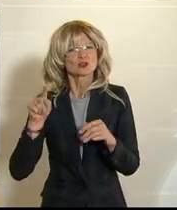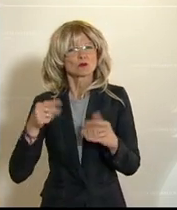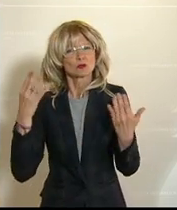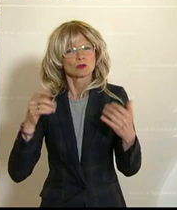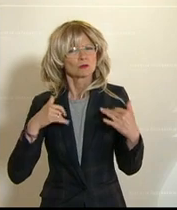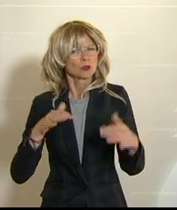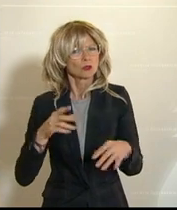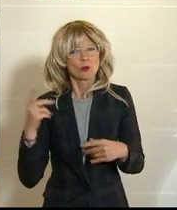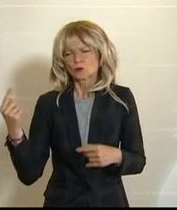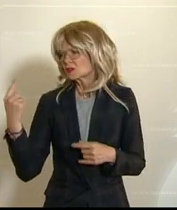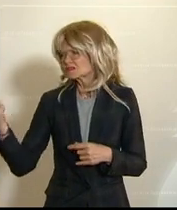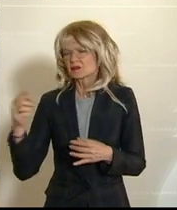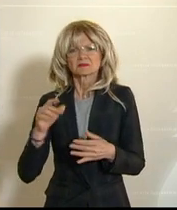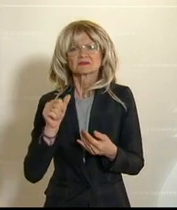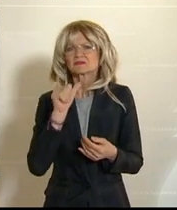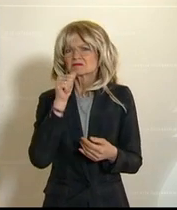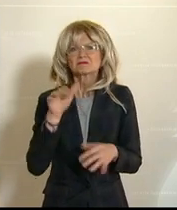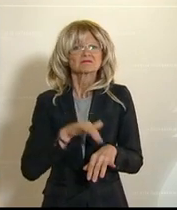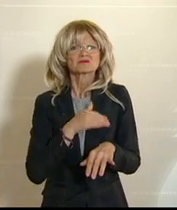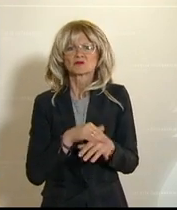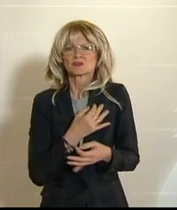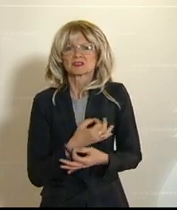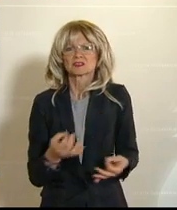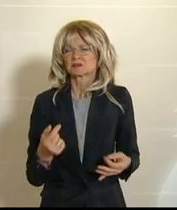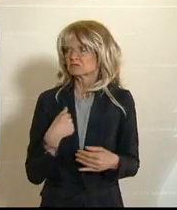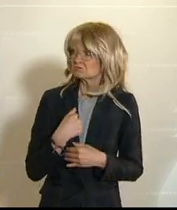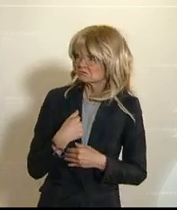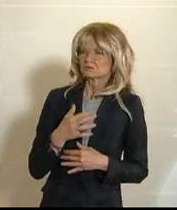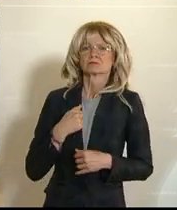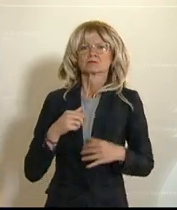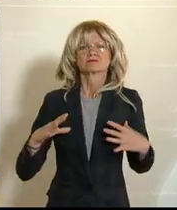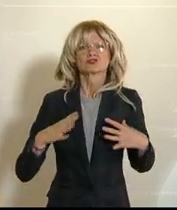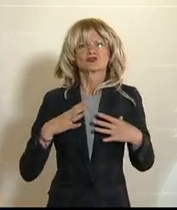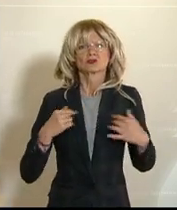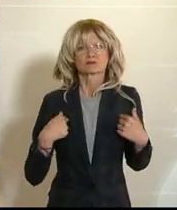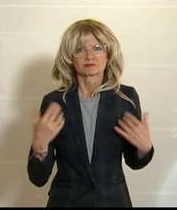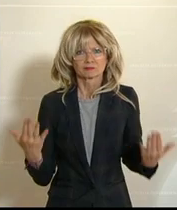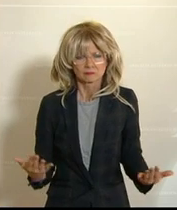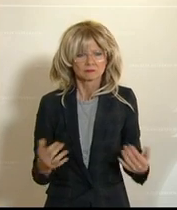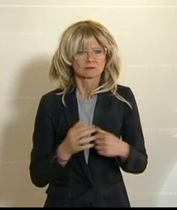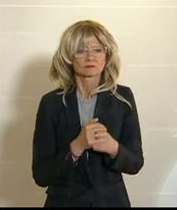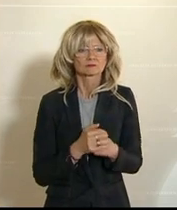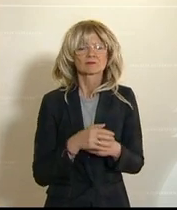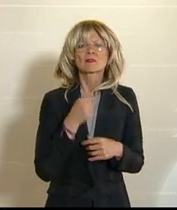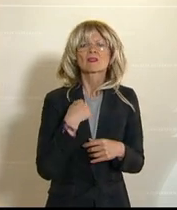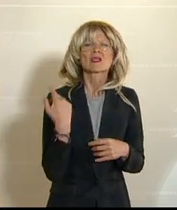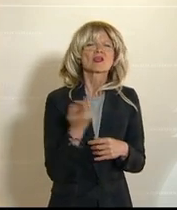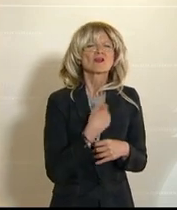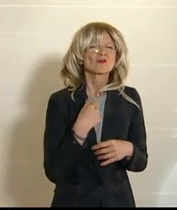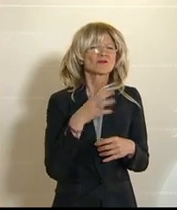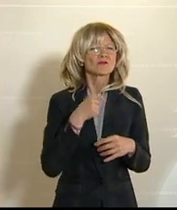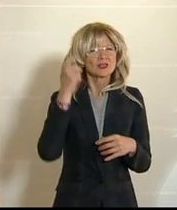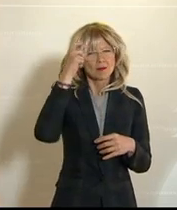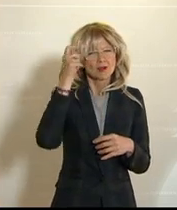schockierend. Bei den Pensionen vielleicht ganz kurz noch einmal, unsere Position ist sehr klar. Auch wir sind der Meinung, 45 Jahre